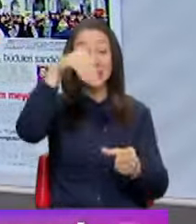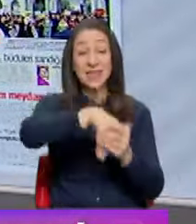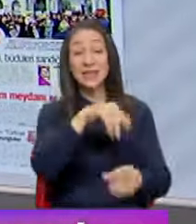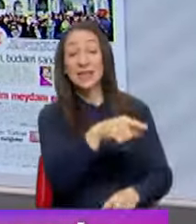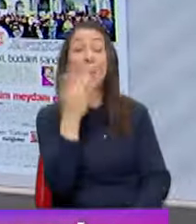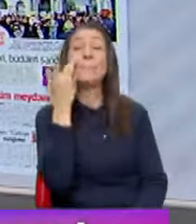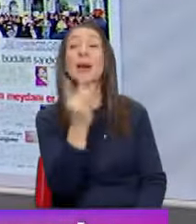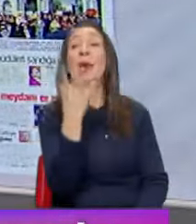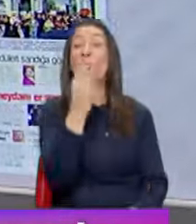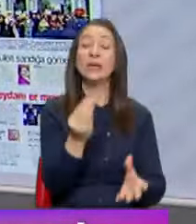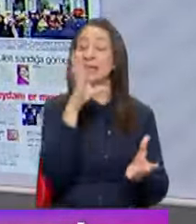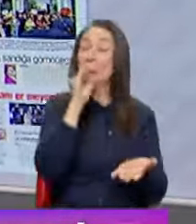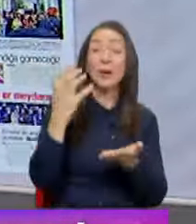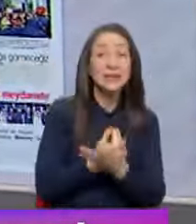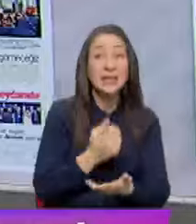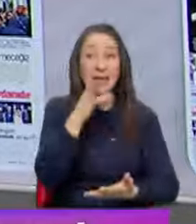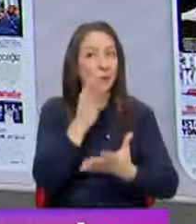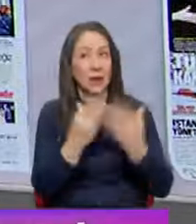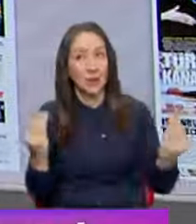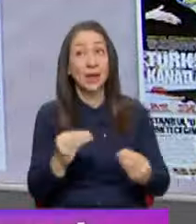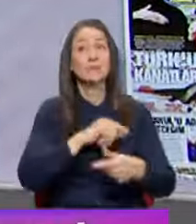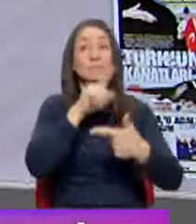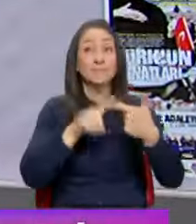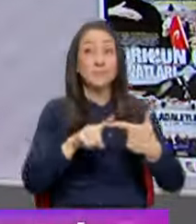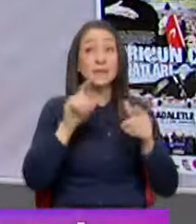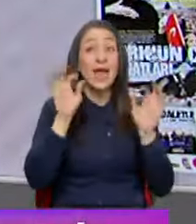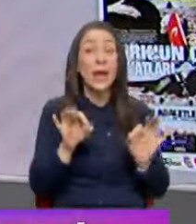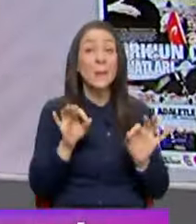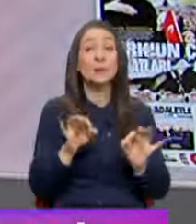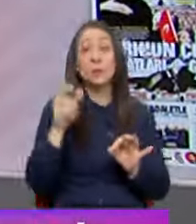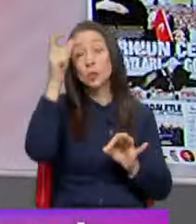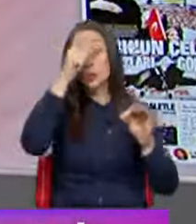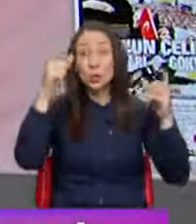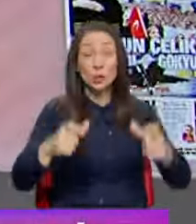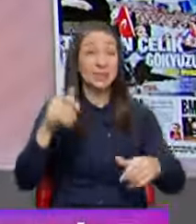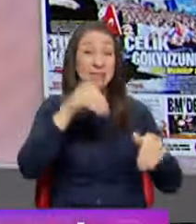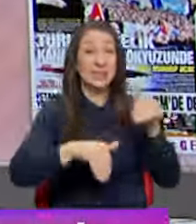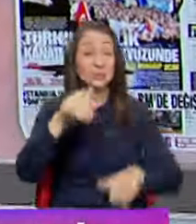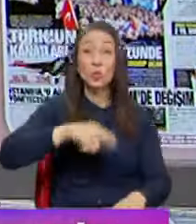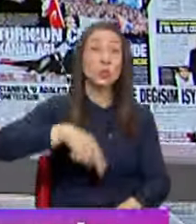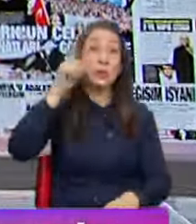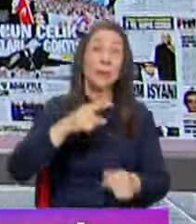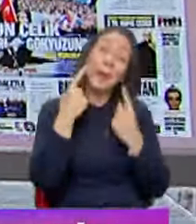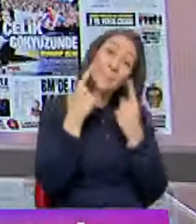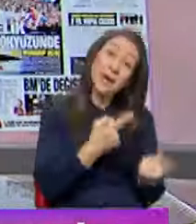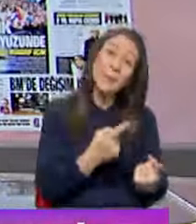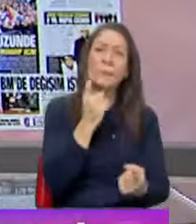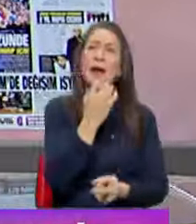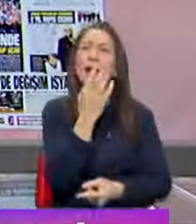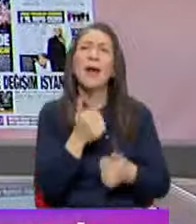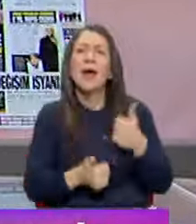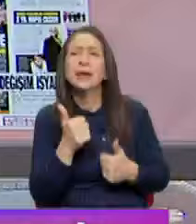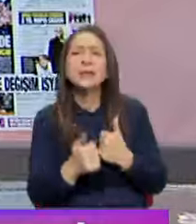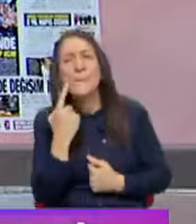olur Kim kazanır kim kaybeder Bir de isterseniz hemen Türkiye'nin seçim gündemine dönelim bir Ankara